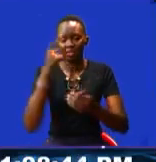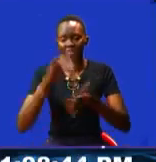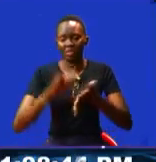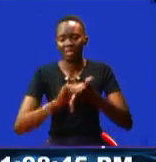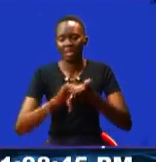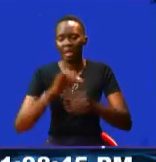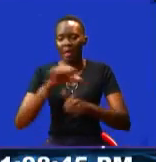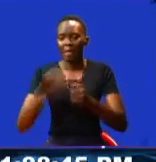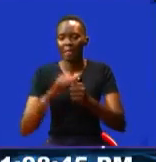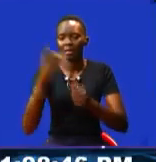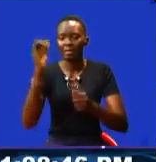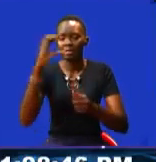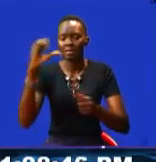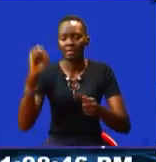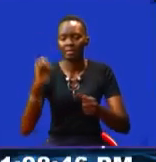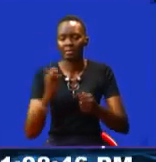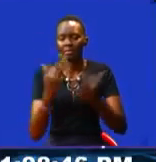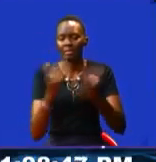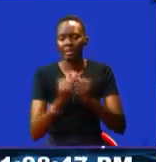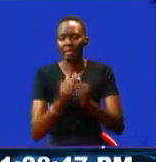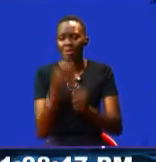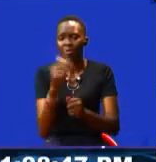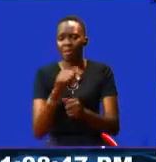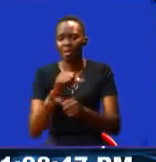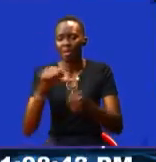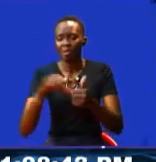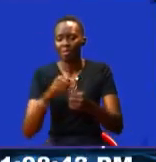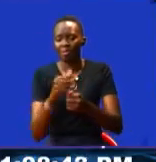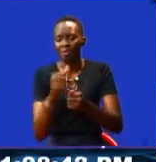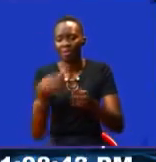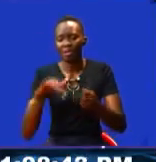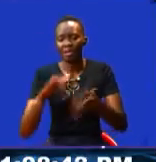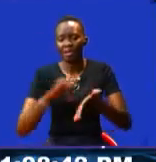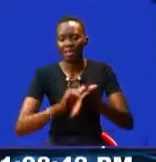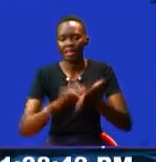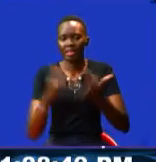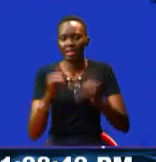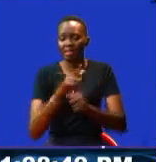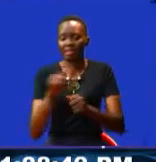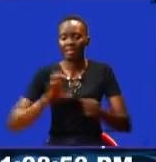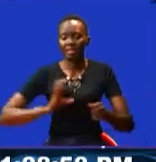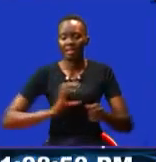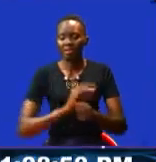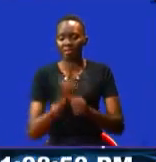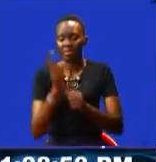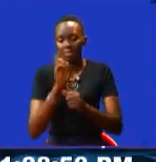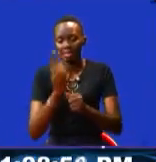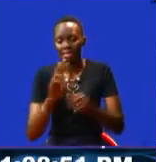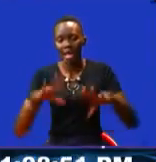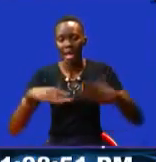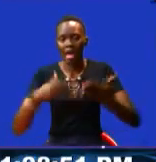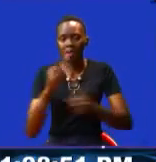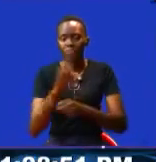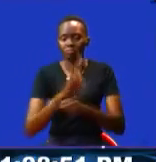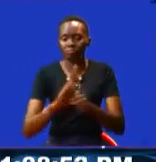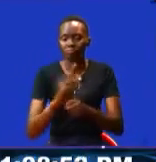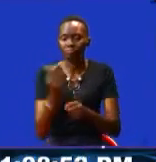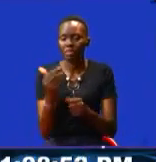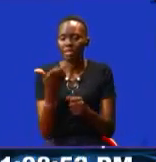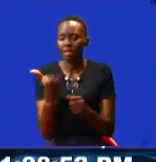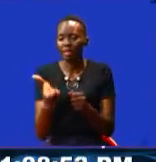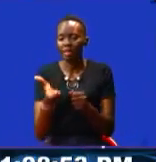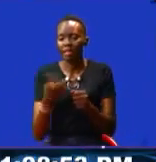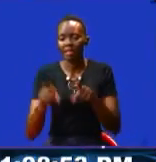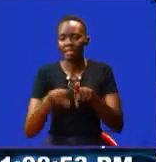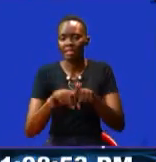Kwa hivyo mambo yote ya fedha katika JSS iko na kamati maalum ambayo inachunguza vile hizo fedha zinatumika. Na